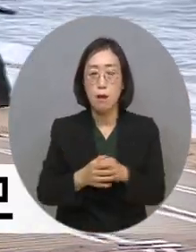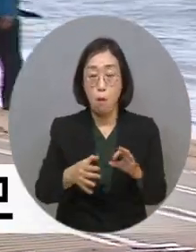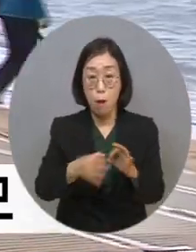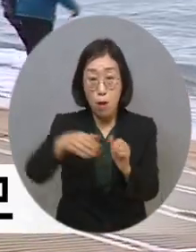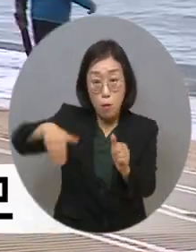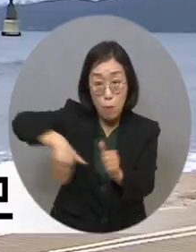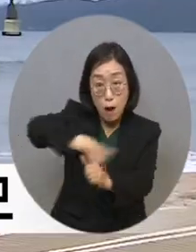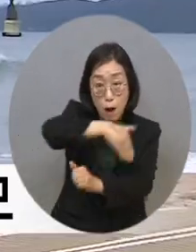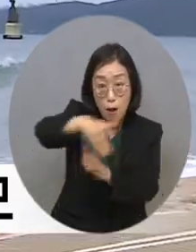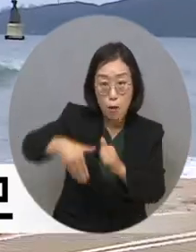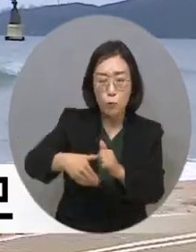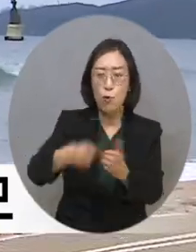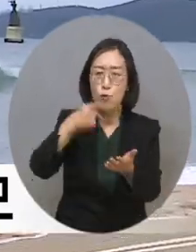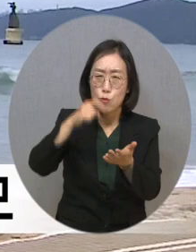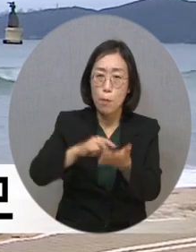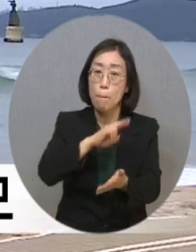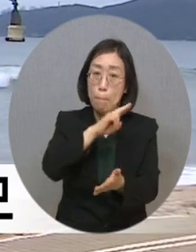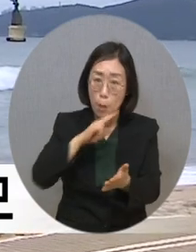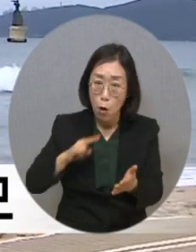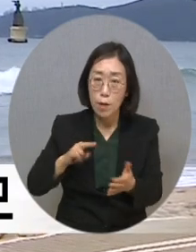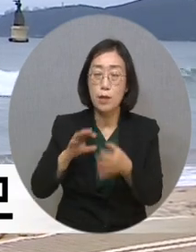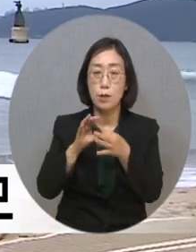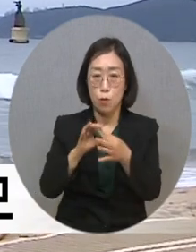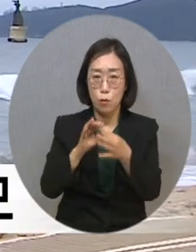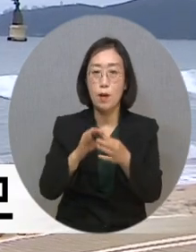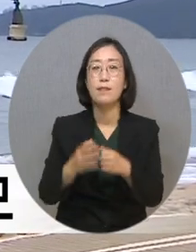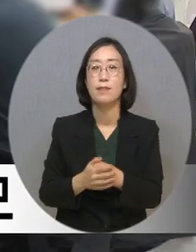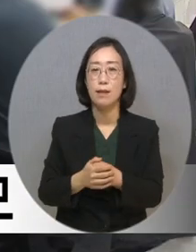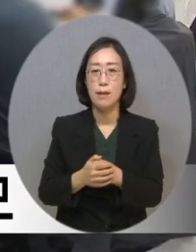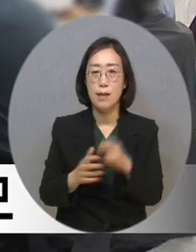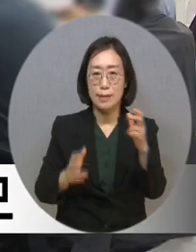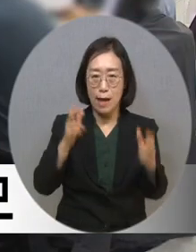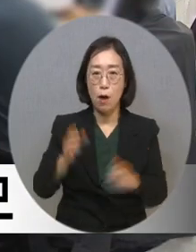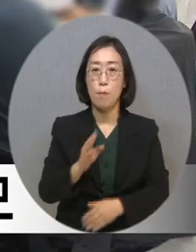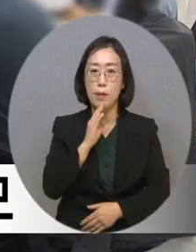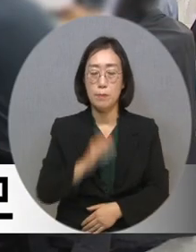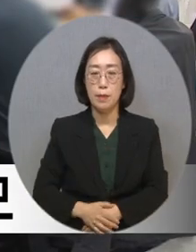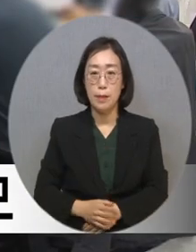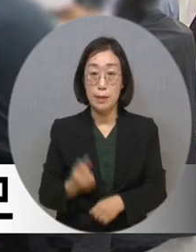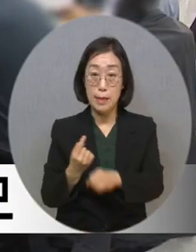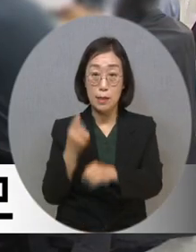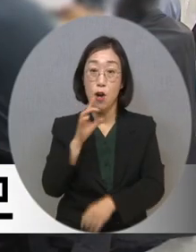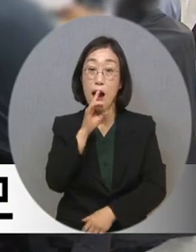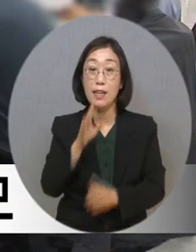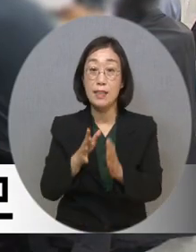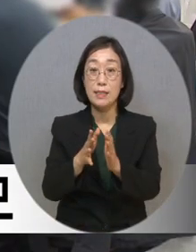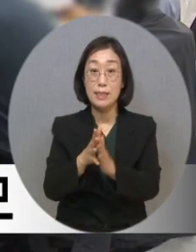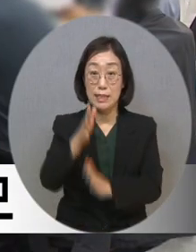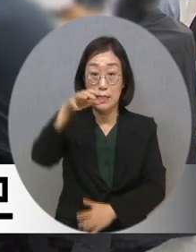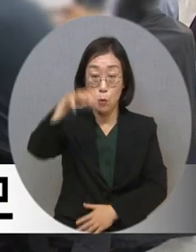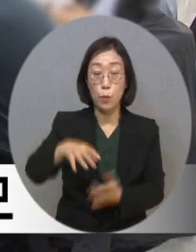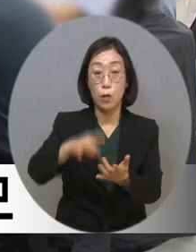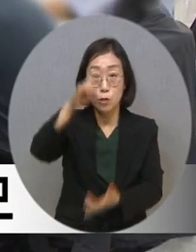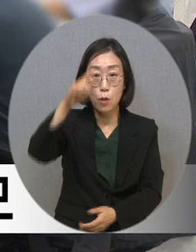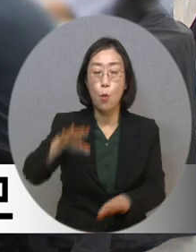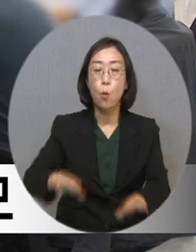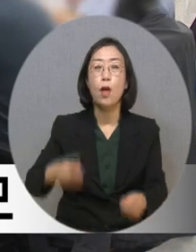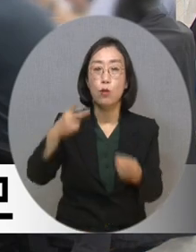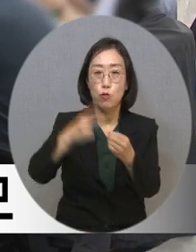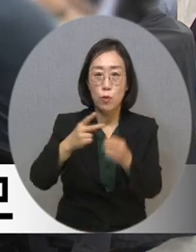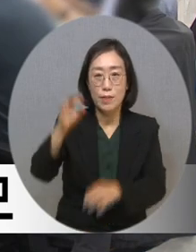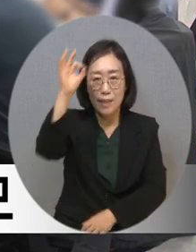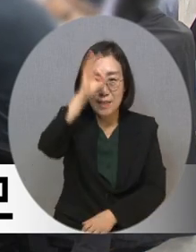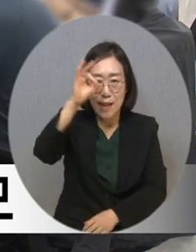요소의 접근성과 연계성을 강화하는 사업입니다 지난해 강릉시를 선정한 이후 올해 두 번째 대상지를